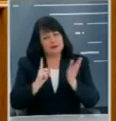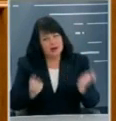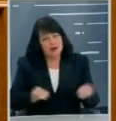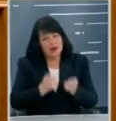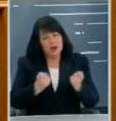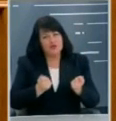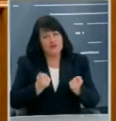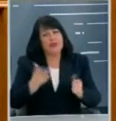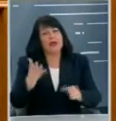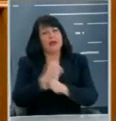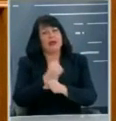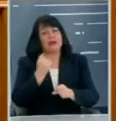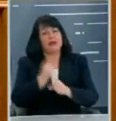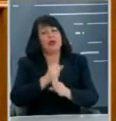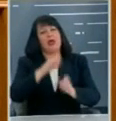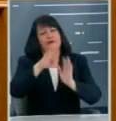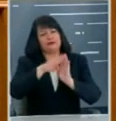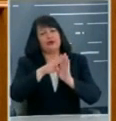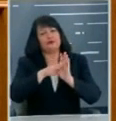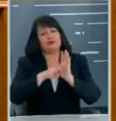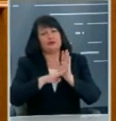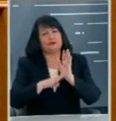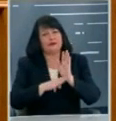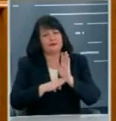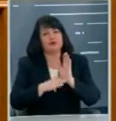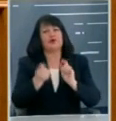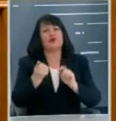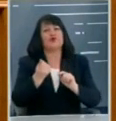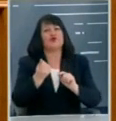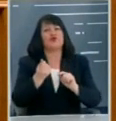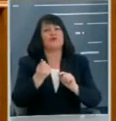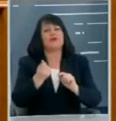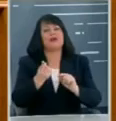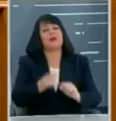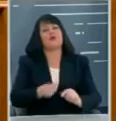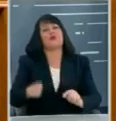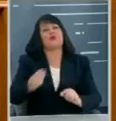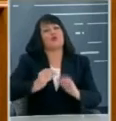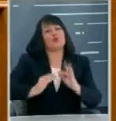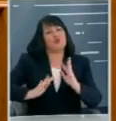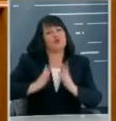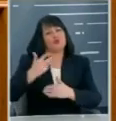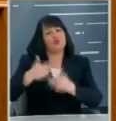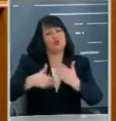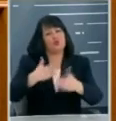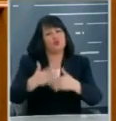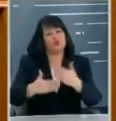ειδικότερα στους ρυθμούς οικονομικής μεγέθυσης και στην κατανομή του πλεονάσματος.